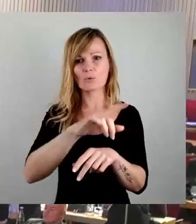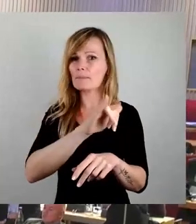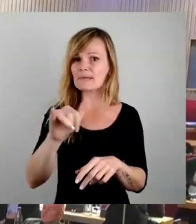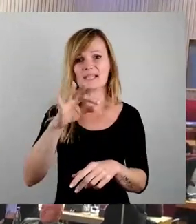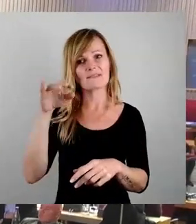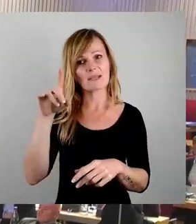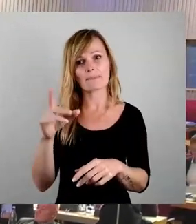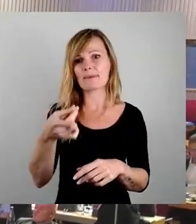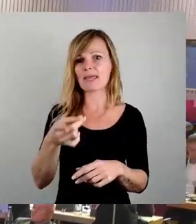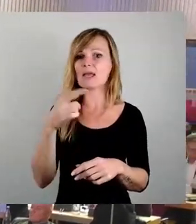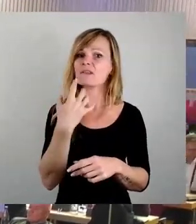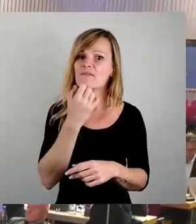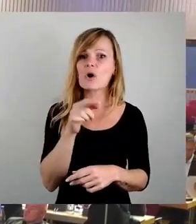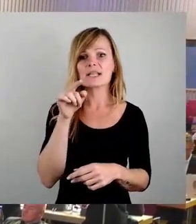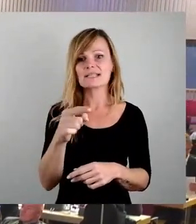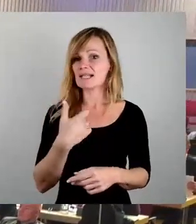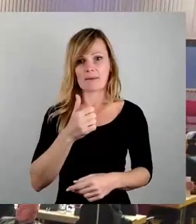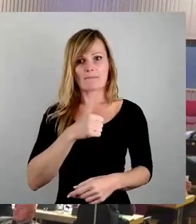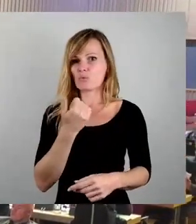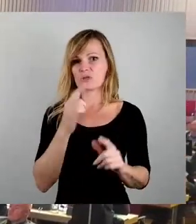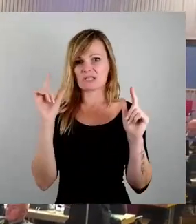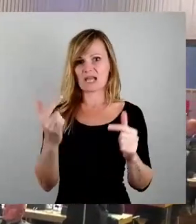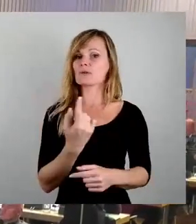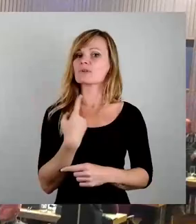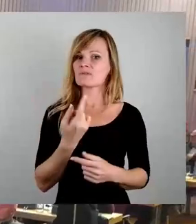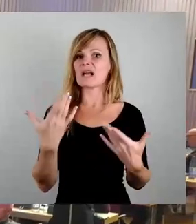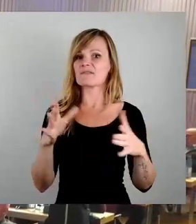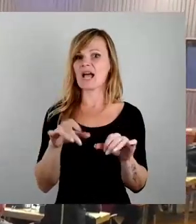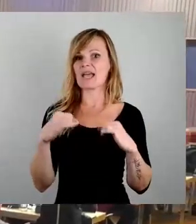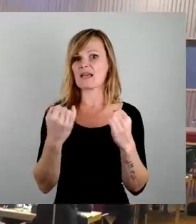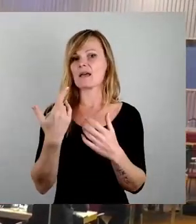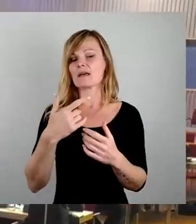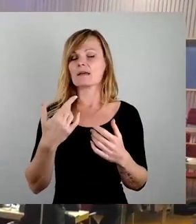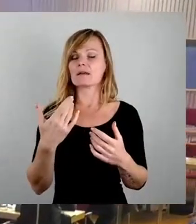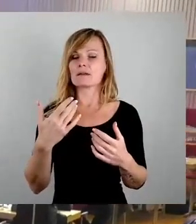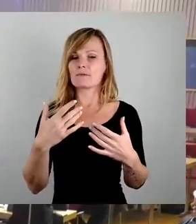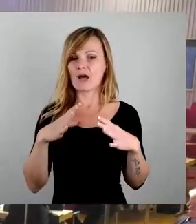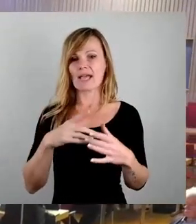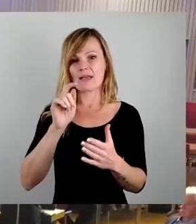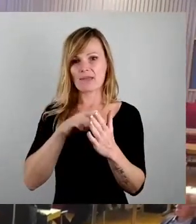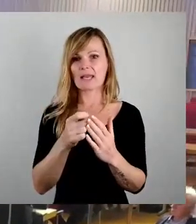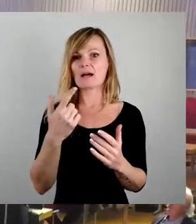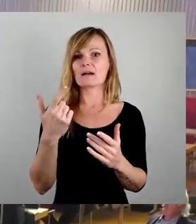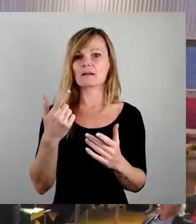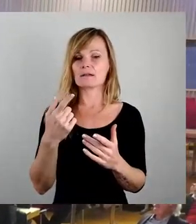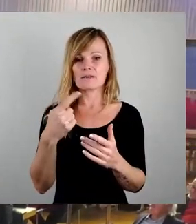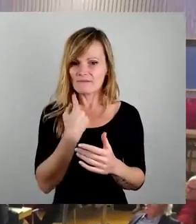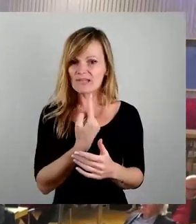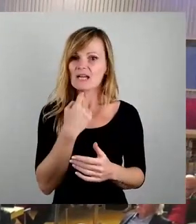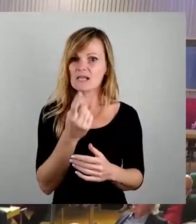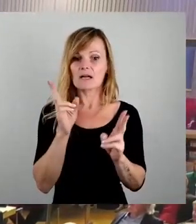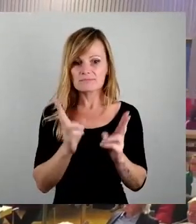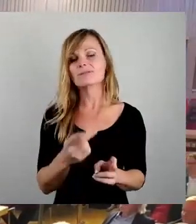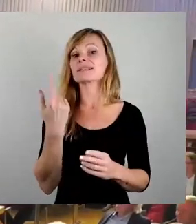wollen das, ihr habt nie den Mut. Und wir als freie Wähler, freie Bürger sagen, das Geld reicht nicht mehr. Und wir müssen mal den,